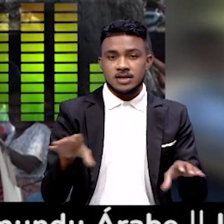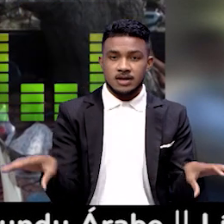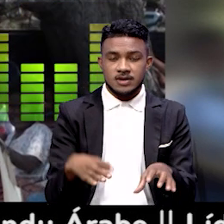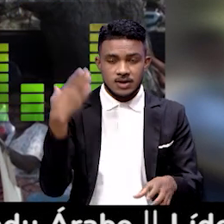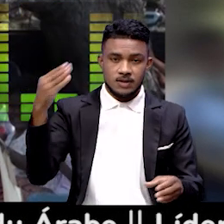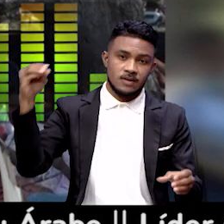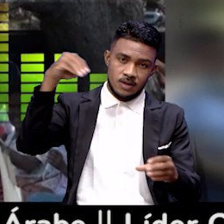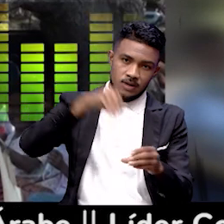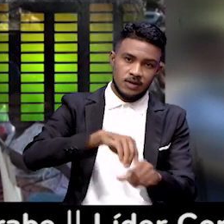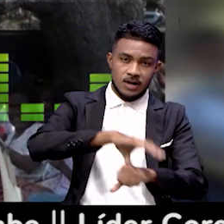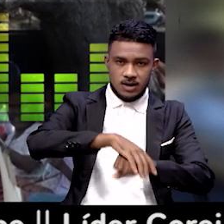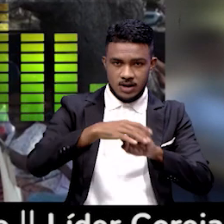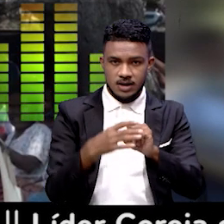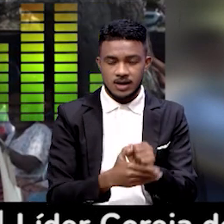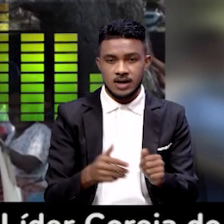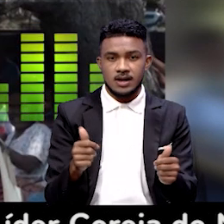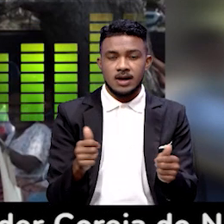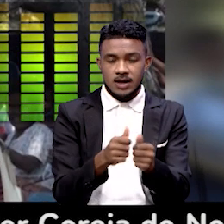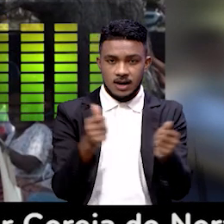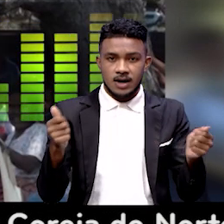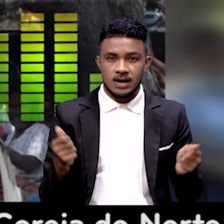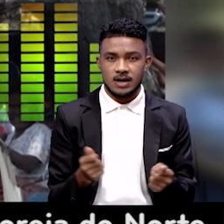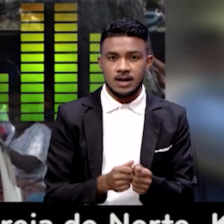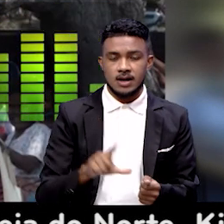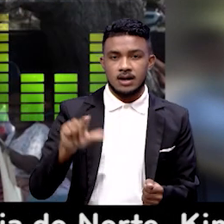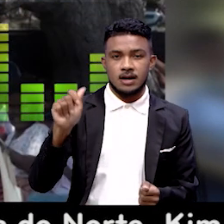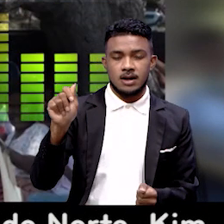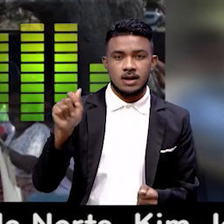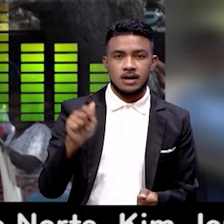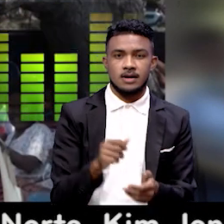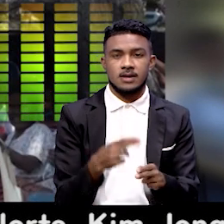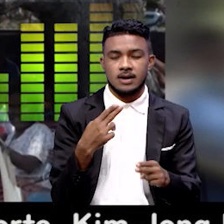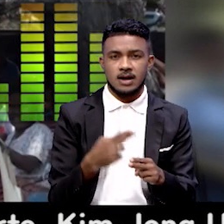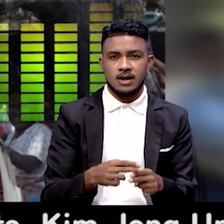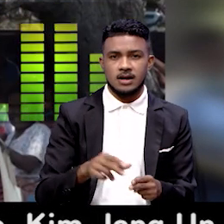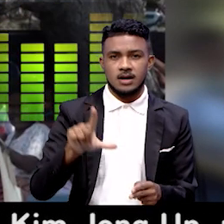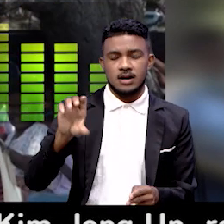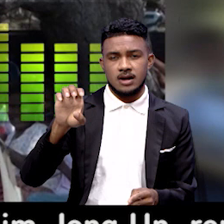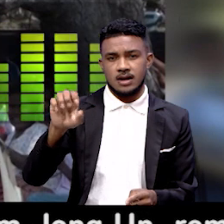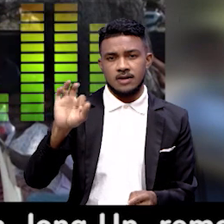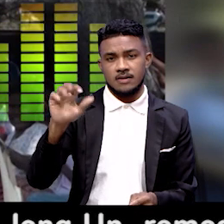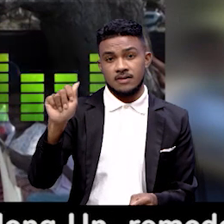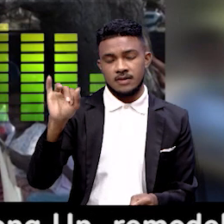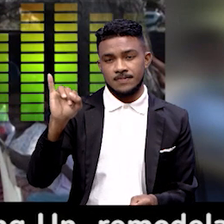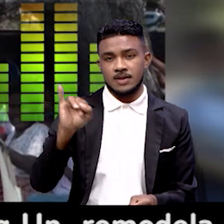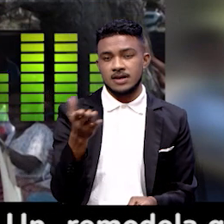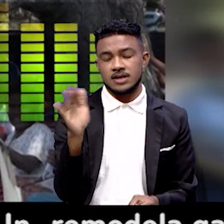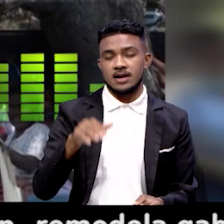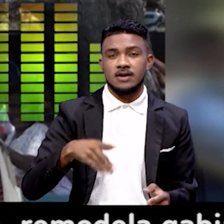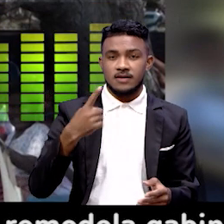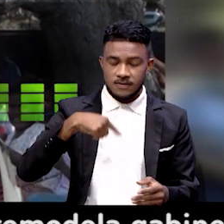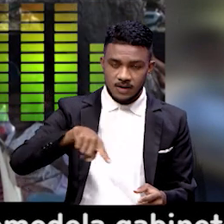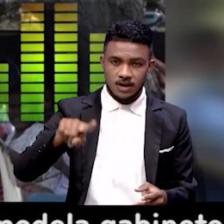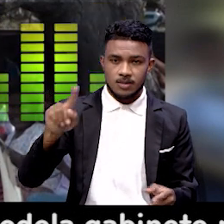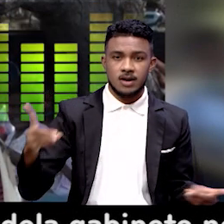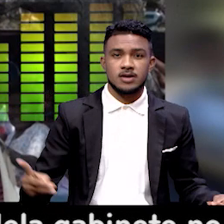ya alian larang ya alia itu larang tujuan kirim masyarakat sila pak hasil ini yang for